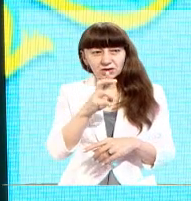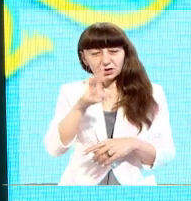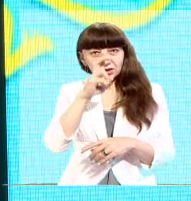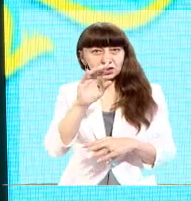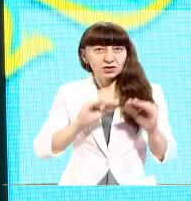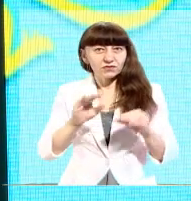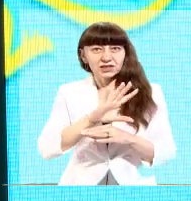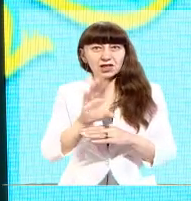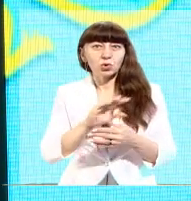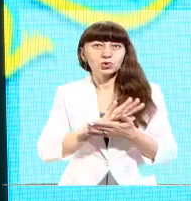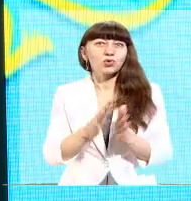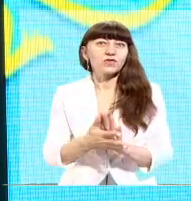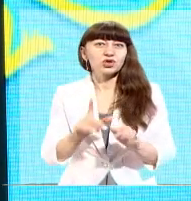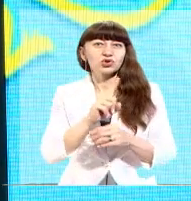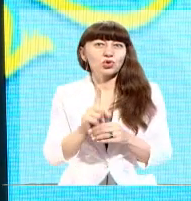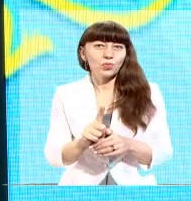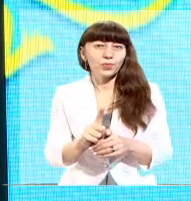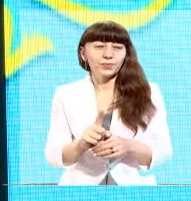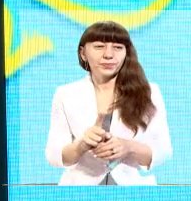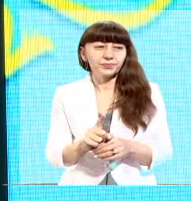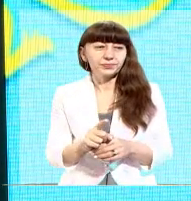Государство создает все условия для того, чтобы